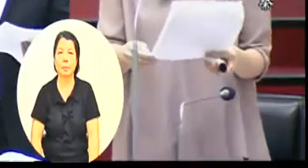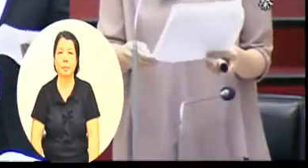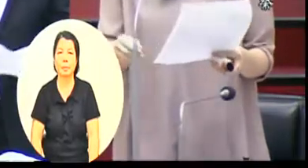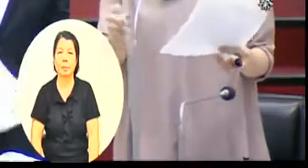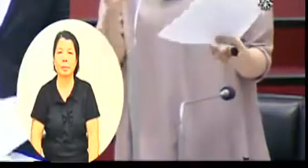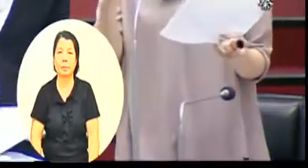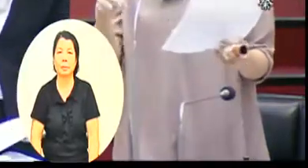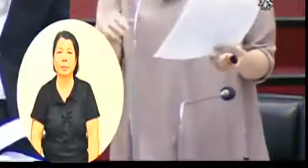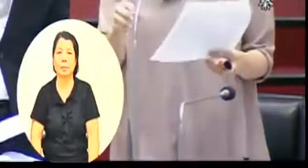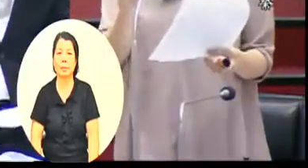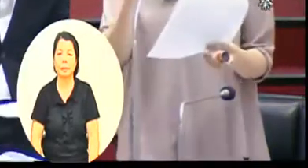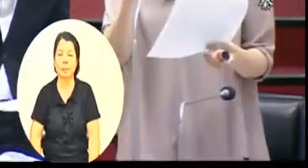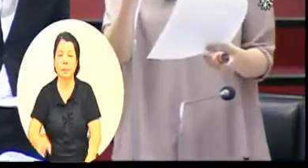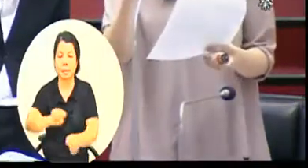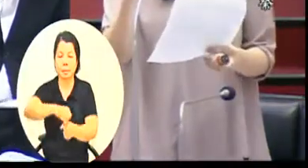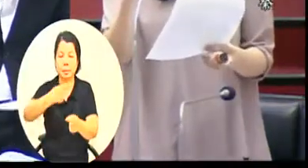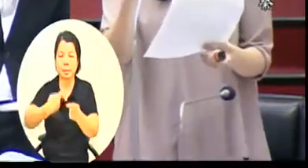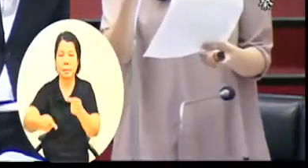再给一分钟。